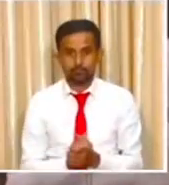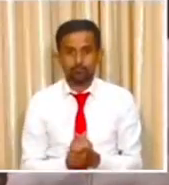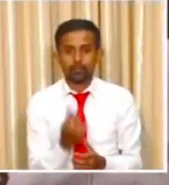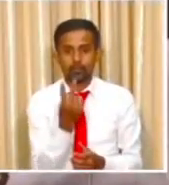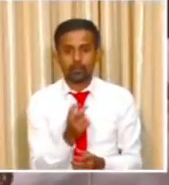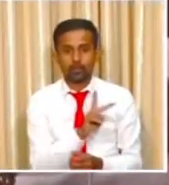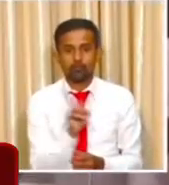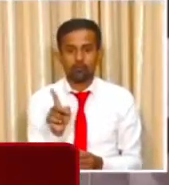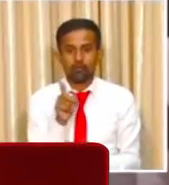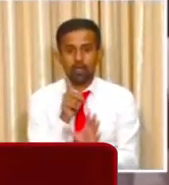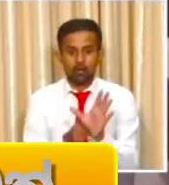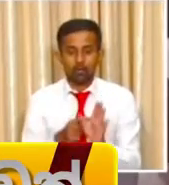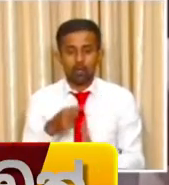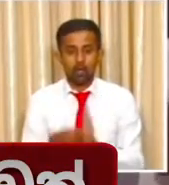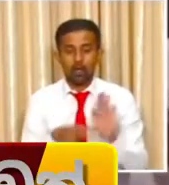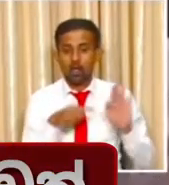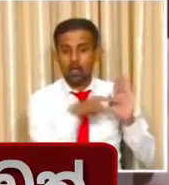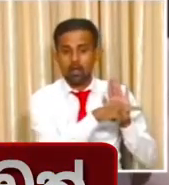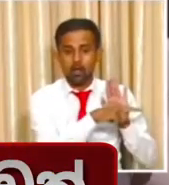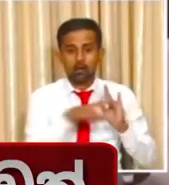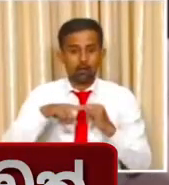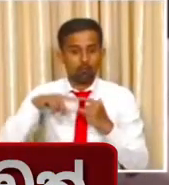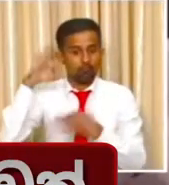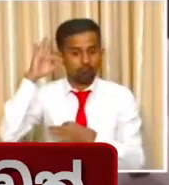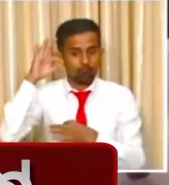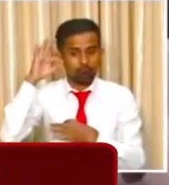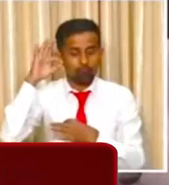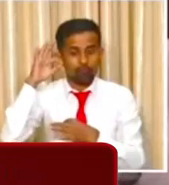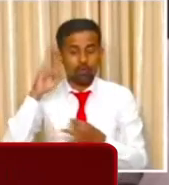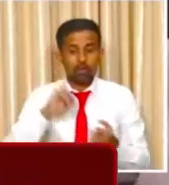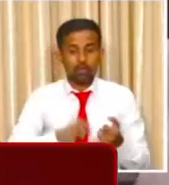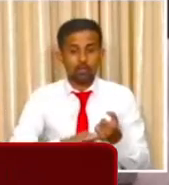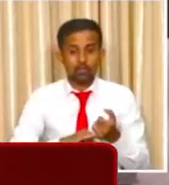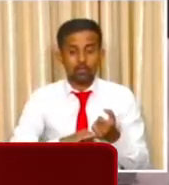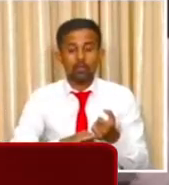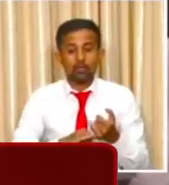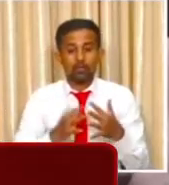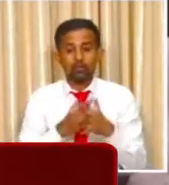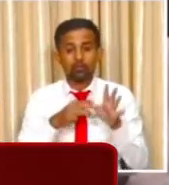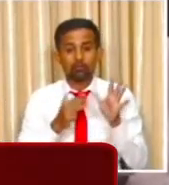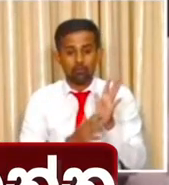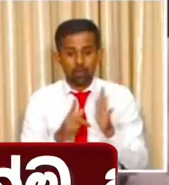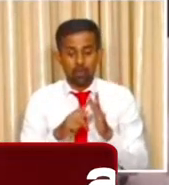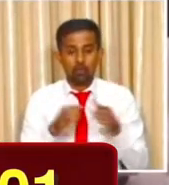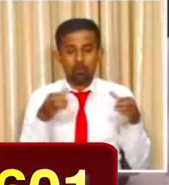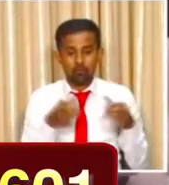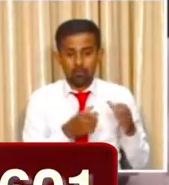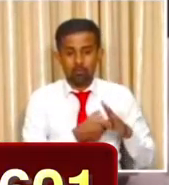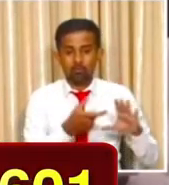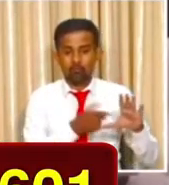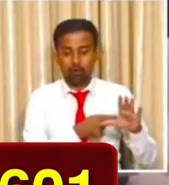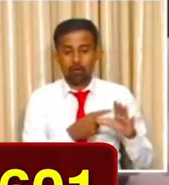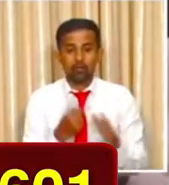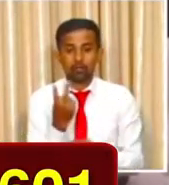यदा सुसीक वर्षसंधा श्रीलंका नगिनीर विश्वविद्यालय स्वामी पुलानंद सौंदर्य अध्ययन आयतने वार्षिक वार्ता सह